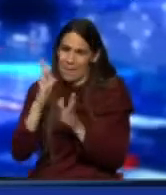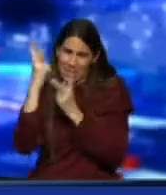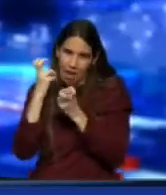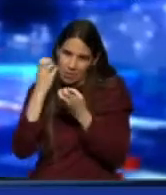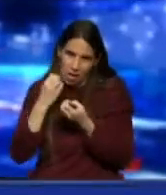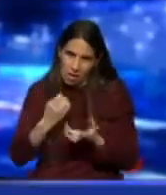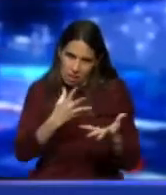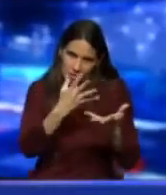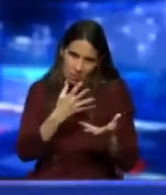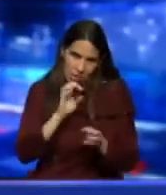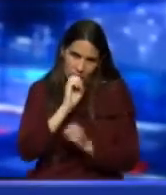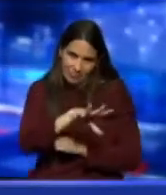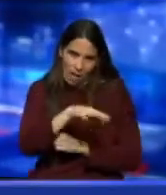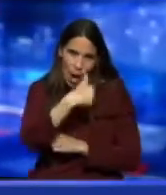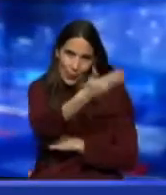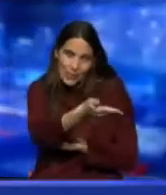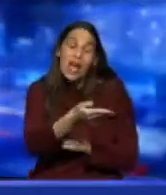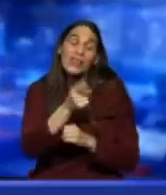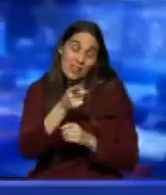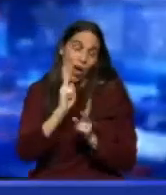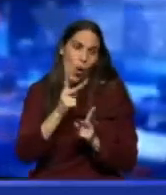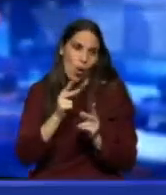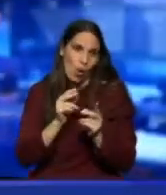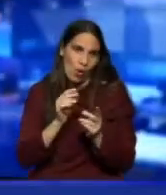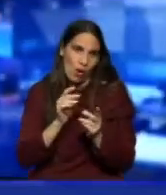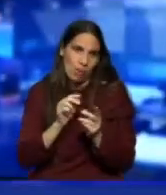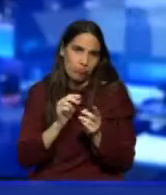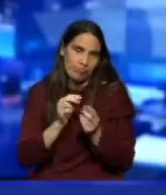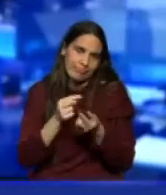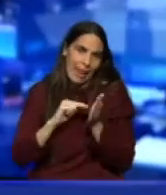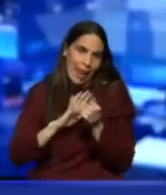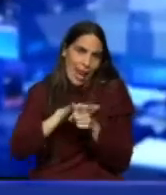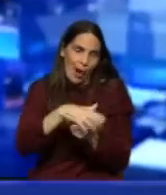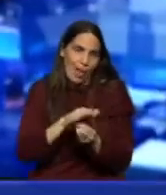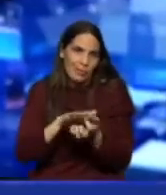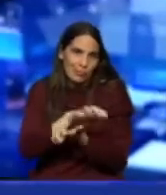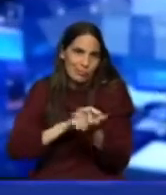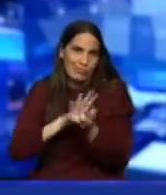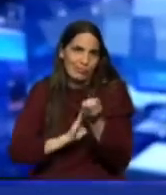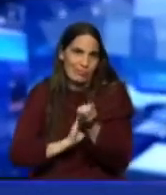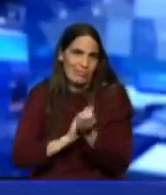החוצה, ועשוי להוביל באמת לאיזושהי התלקחות כזו או אחרת, גם בעזה, כל הרגעה הזאת